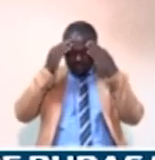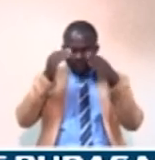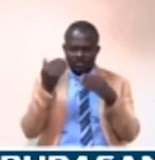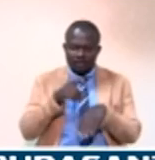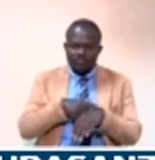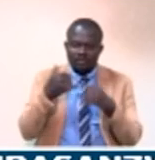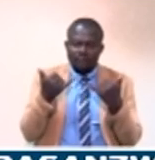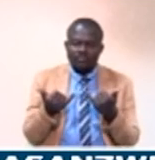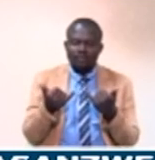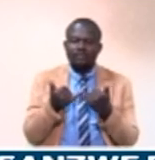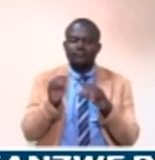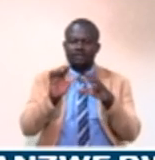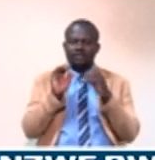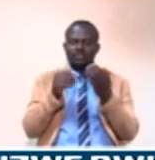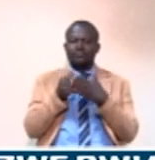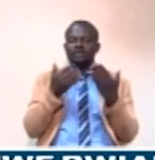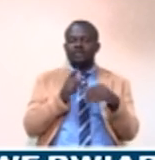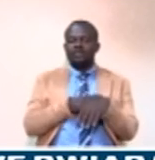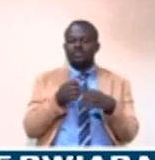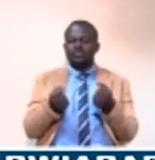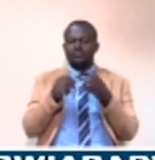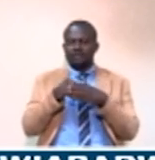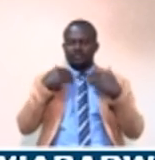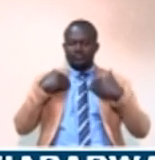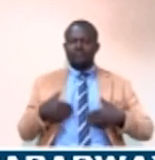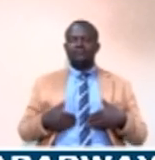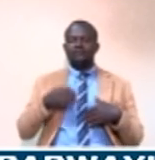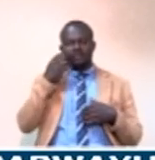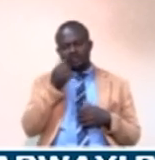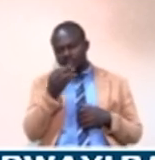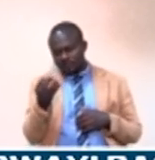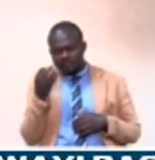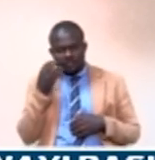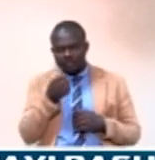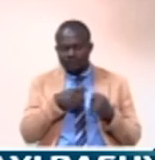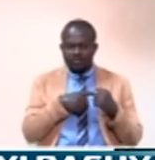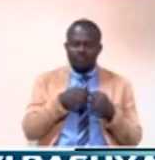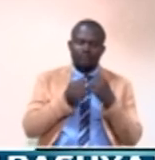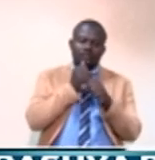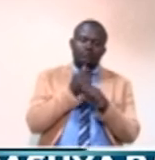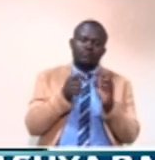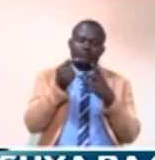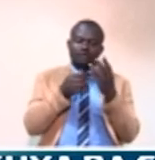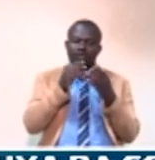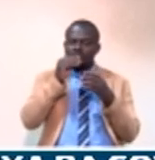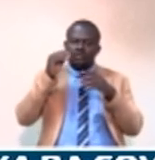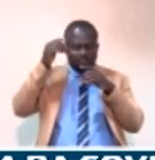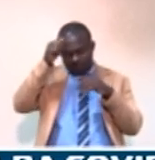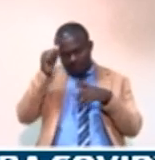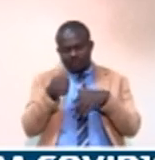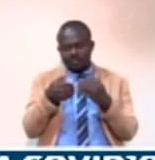ngo ubwirinzi bumara mu gihe kingana iki mu mubiri, n'amezi atatu, n'amezi atandatu, n'umwaka. Hari ibivuga abahanga bavuga,